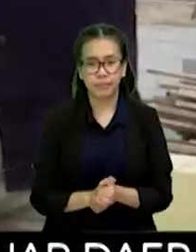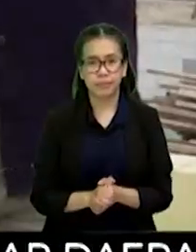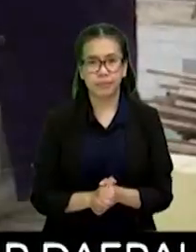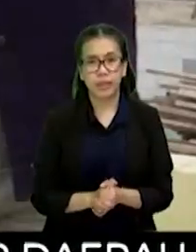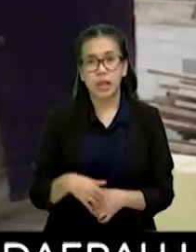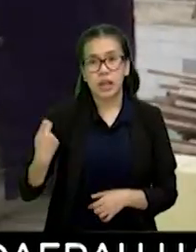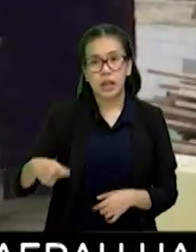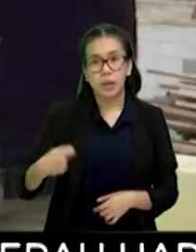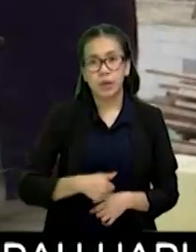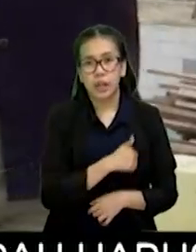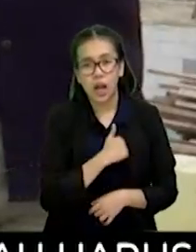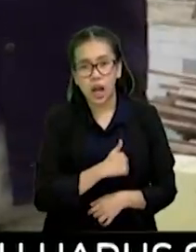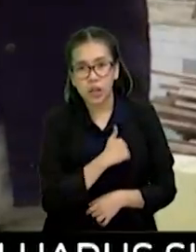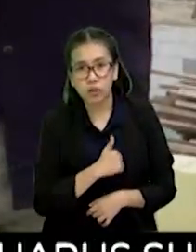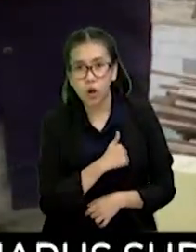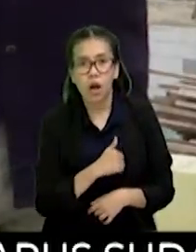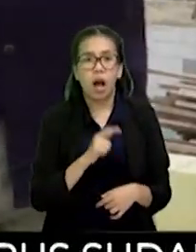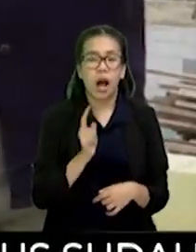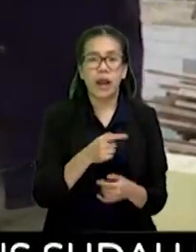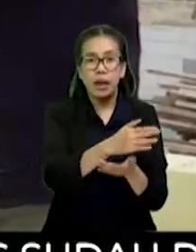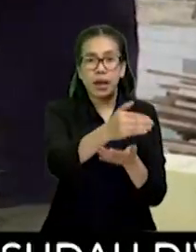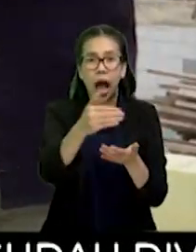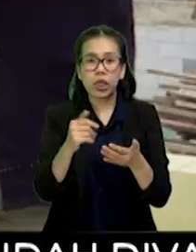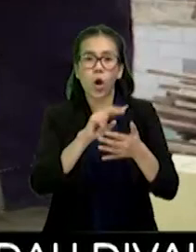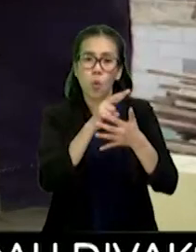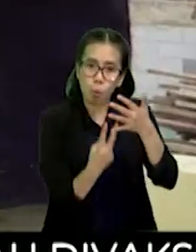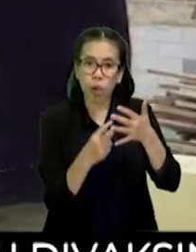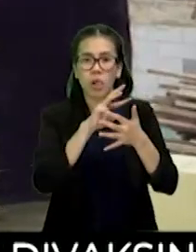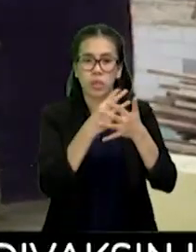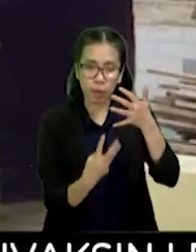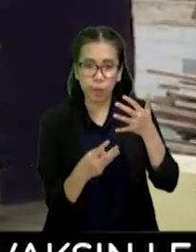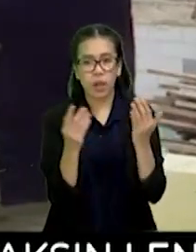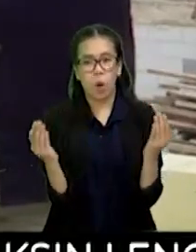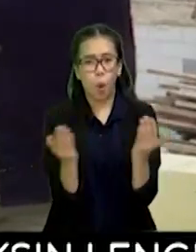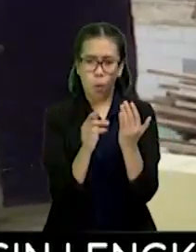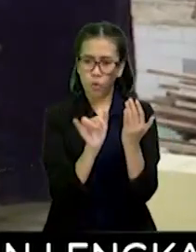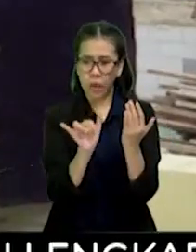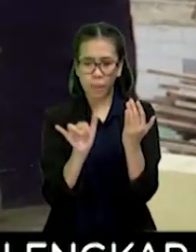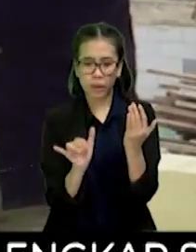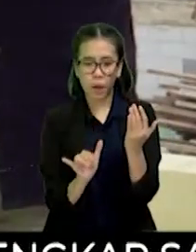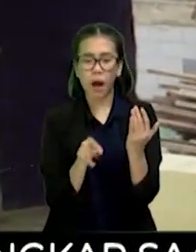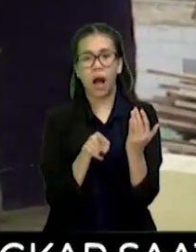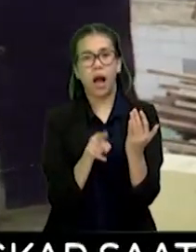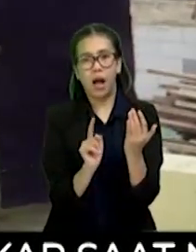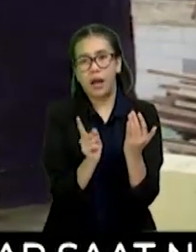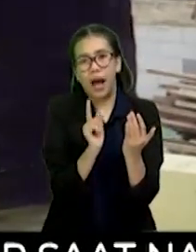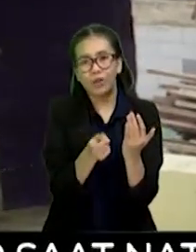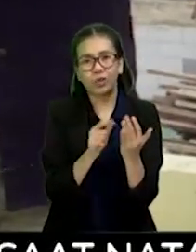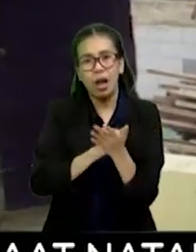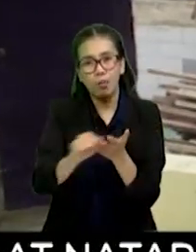Kementerian Sosial telah menghilangkan data ganda penerima bantuan sosial sebagai upaya memperbaiki distribusi bantuan